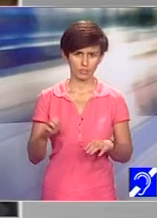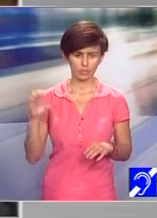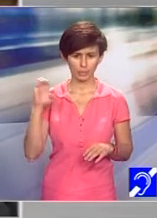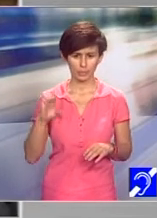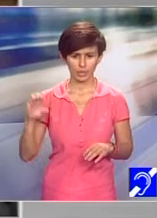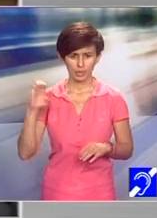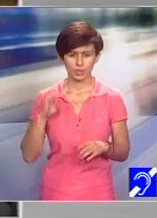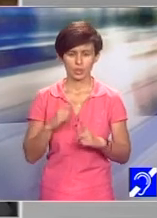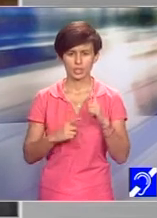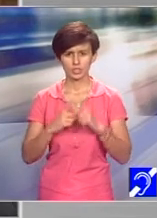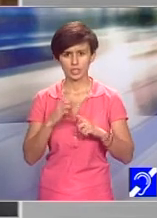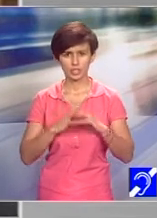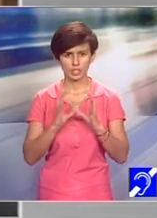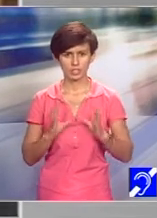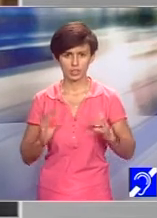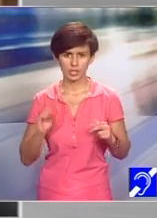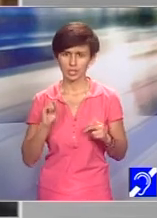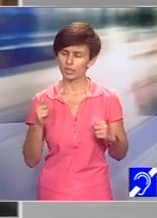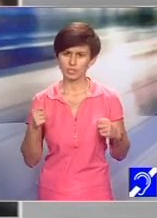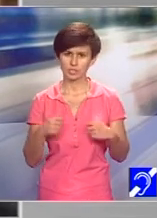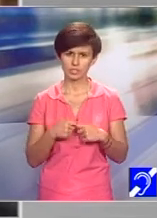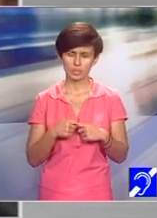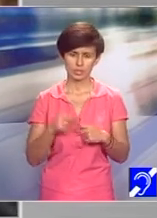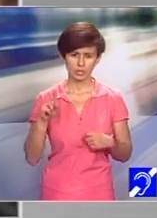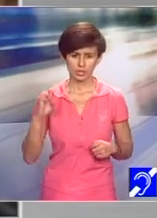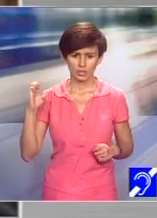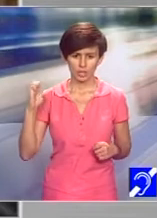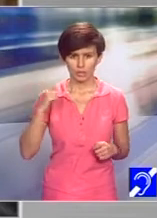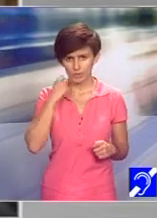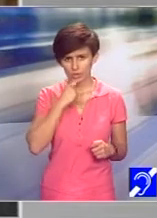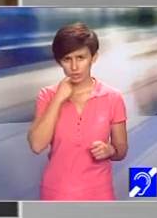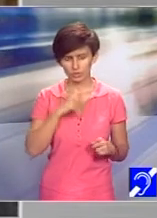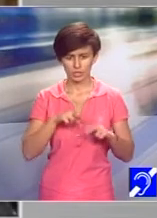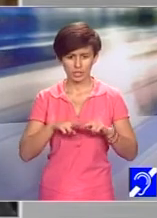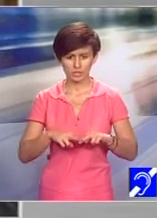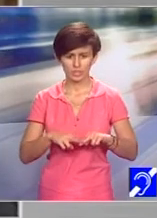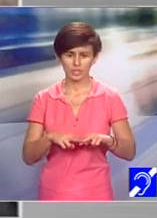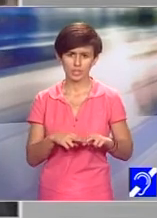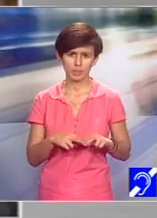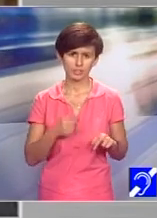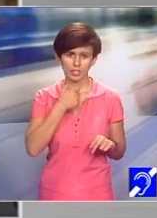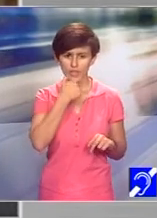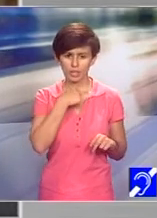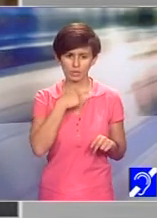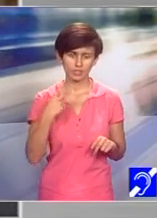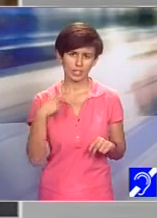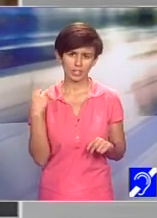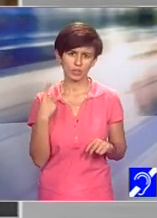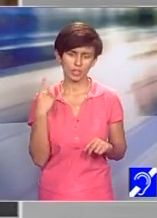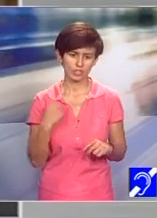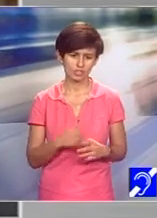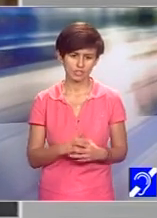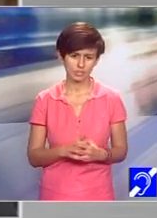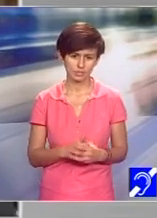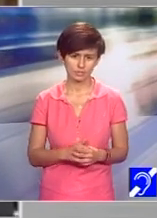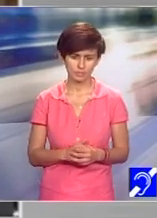dacă România n-ar fi fost membru în Uniunea Europeană, Clujul ar fi rămas o veche metropolă europeană și este. Așa este una